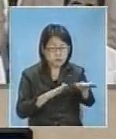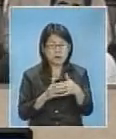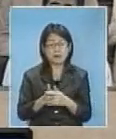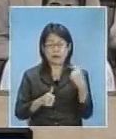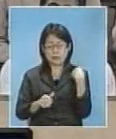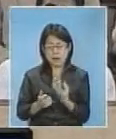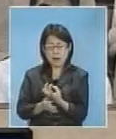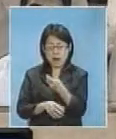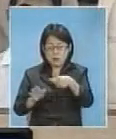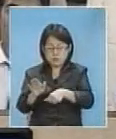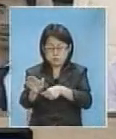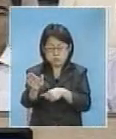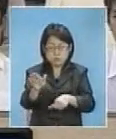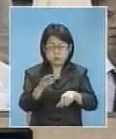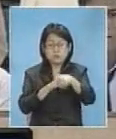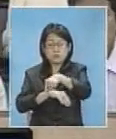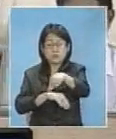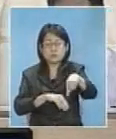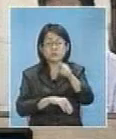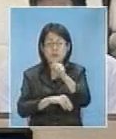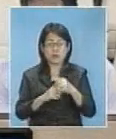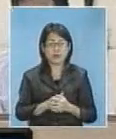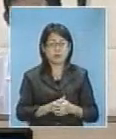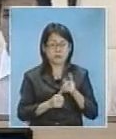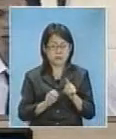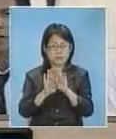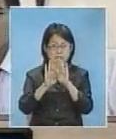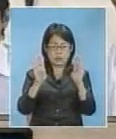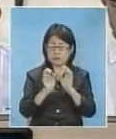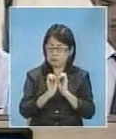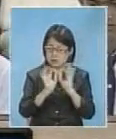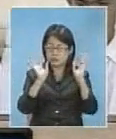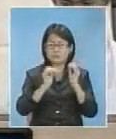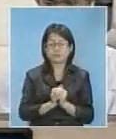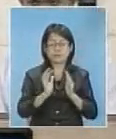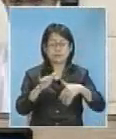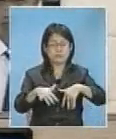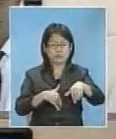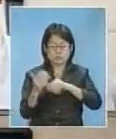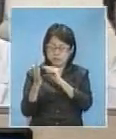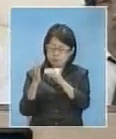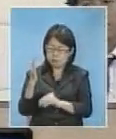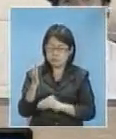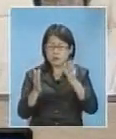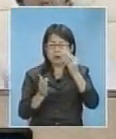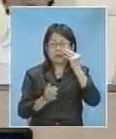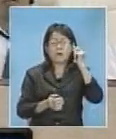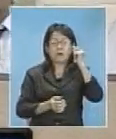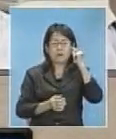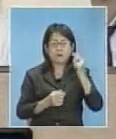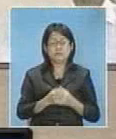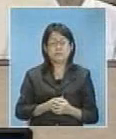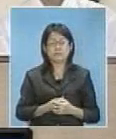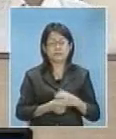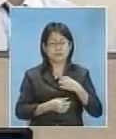ส่วนไหนบ้างไปทำแก้มลิงท่านต้องเปิดเผยอย่างโปร่งใสให้กับพี่น้องประชาชนได้รับทราบผ